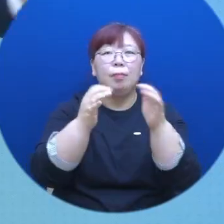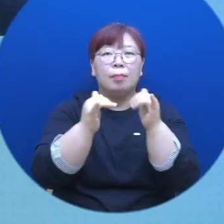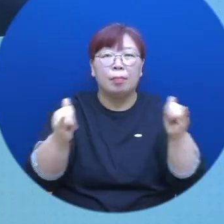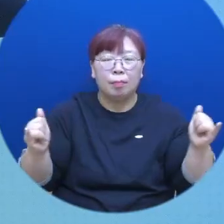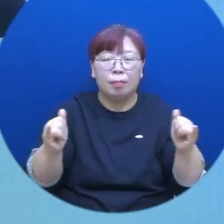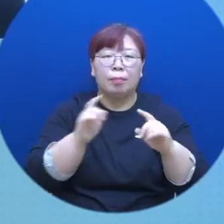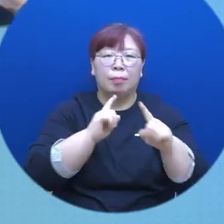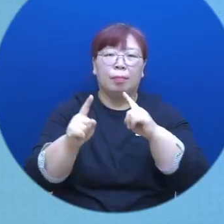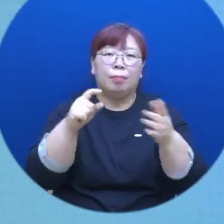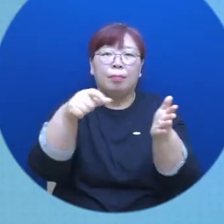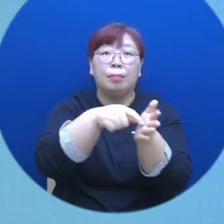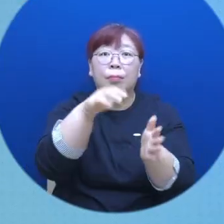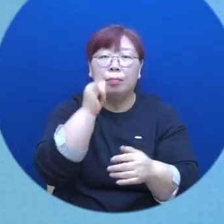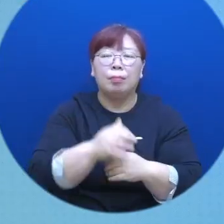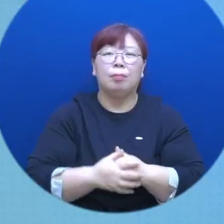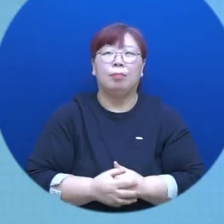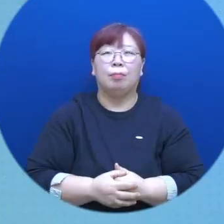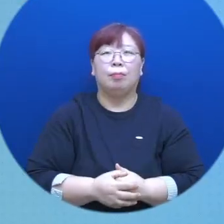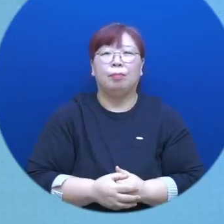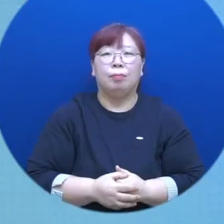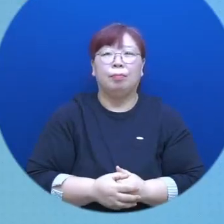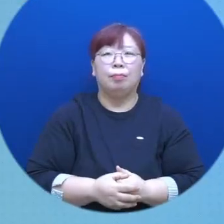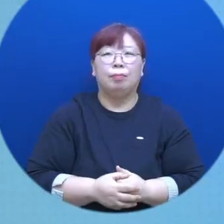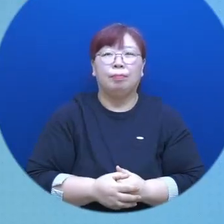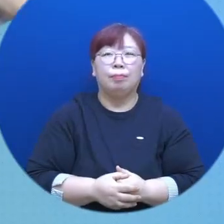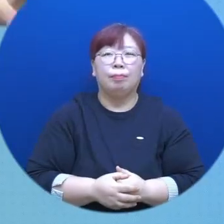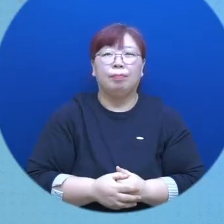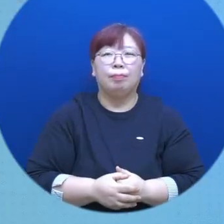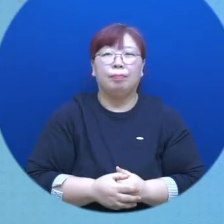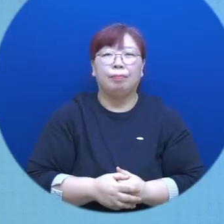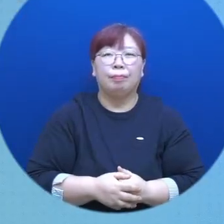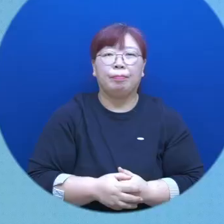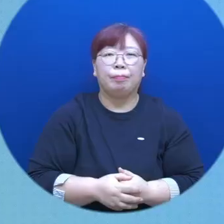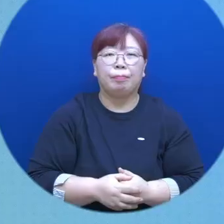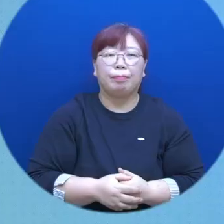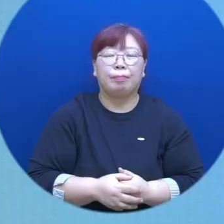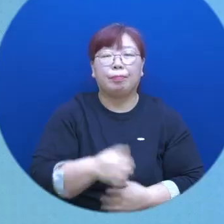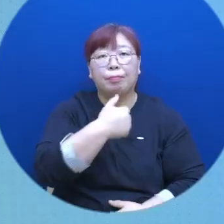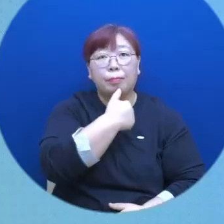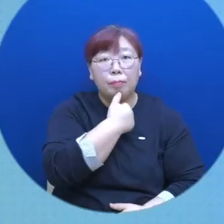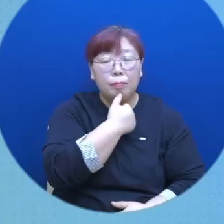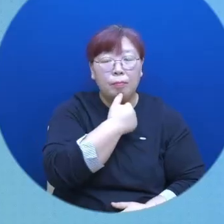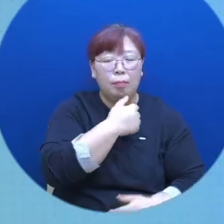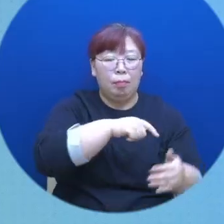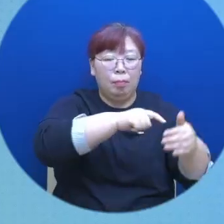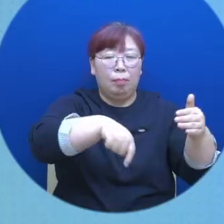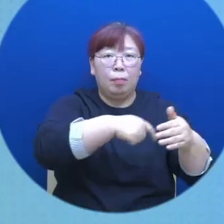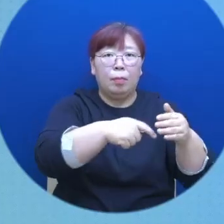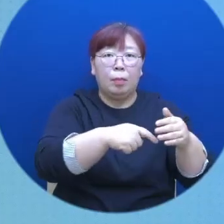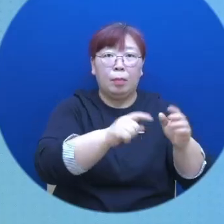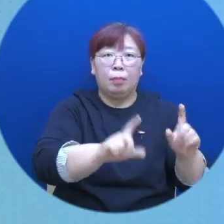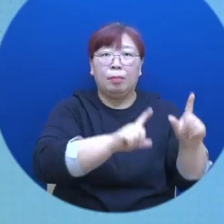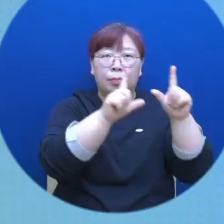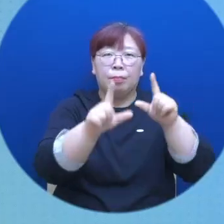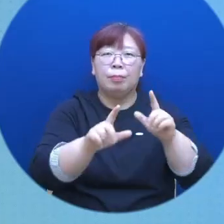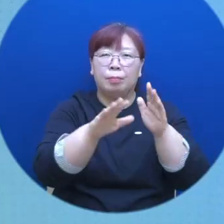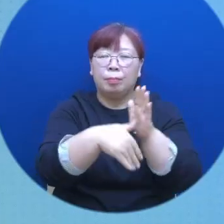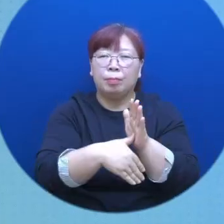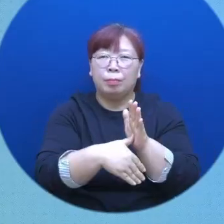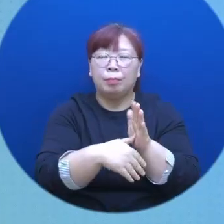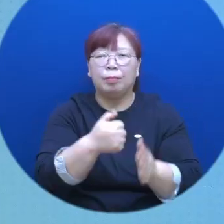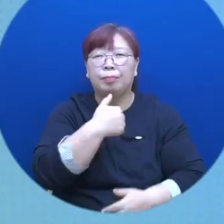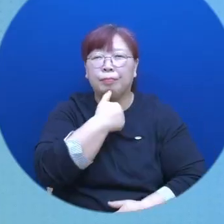되었다라고 말하죠. 무슨 말일까요? 자기네 나라 로마에서 살 때에는 로마가